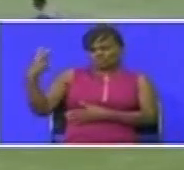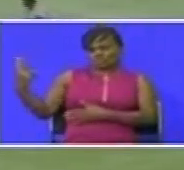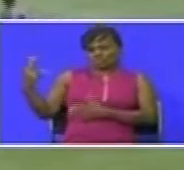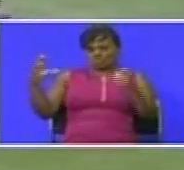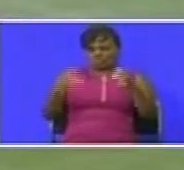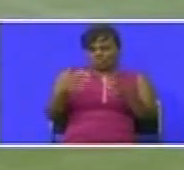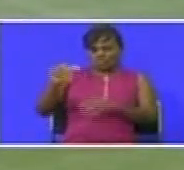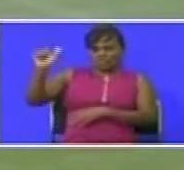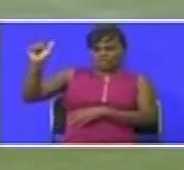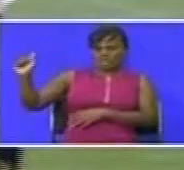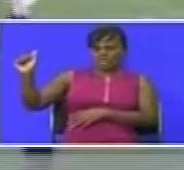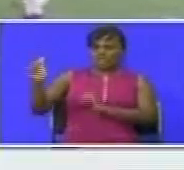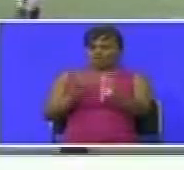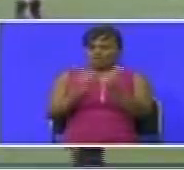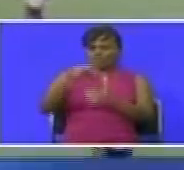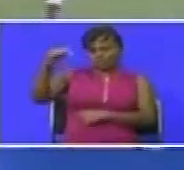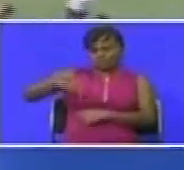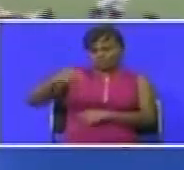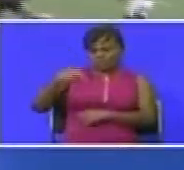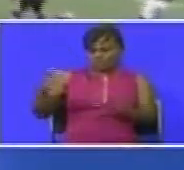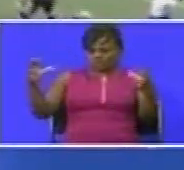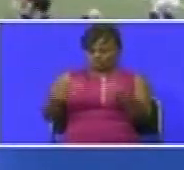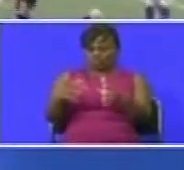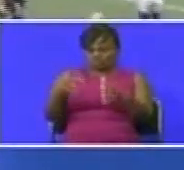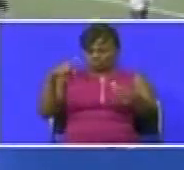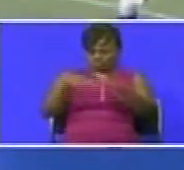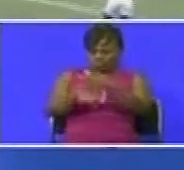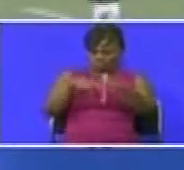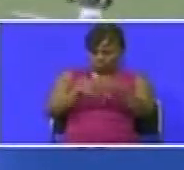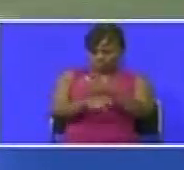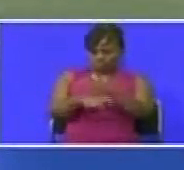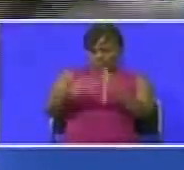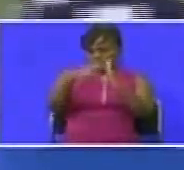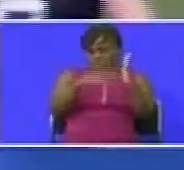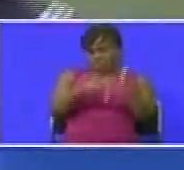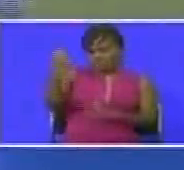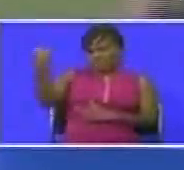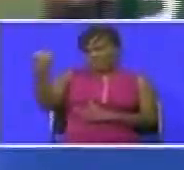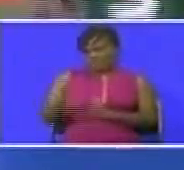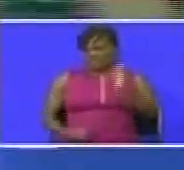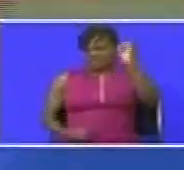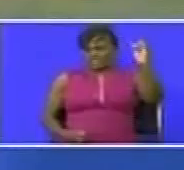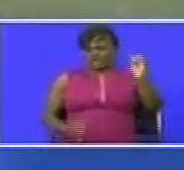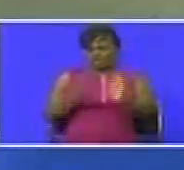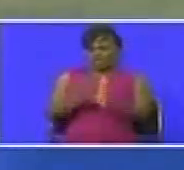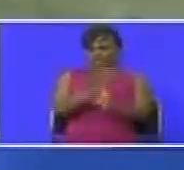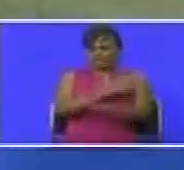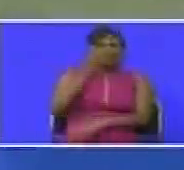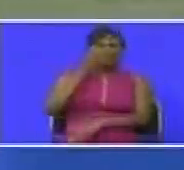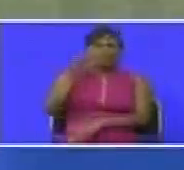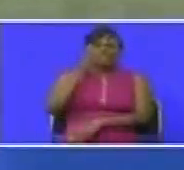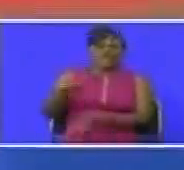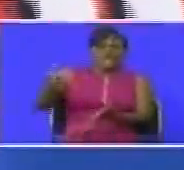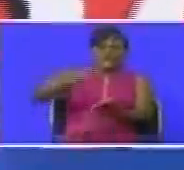A. Katika mechi za leo, shujaa walilazwa na New Zealand alama tano kwa sufuri kabla ya ufaransa kutia chumvi kwenye